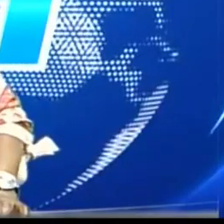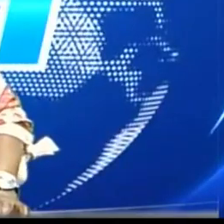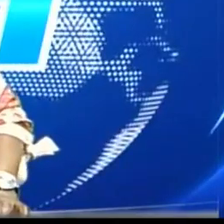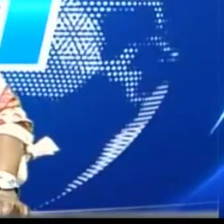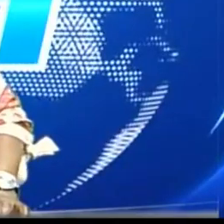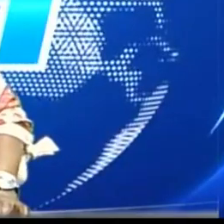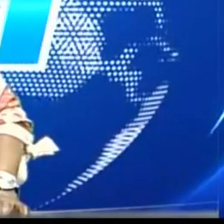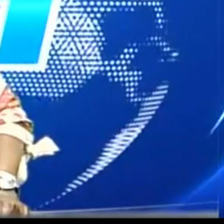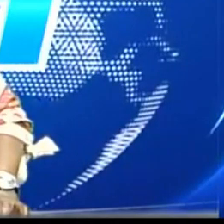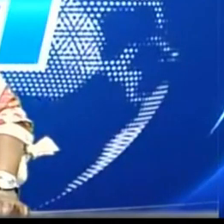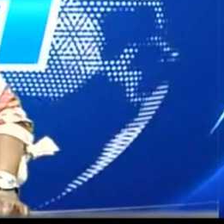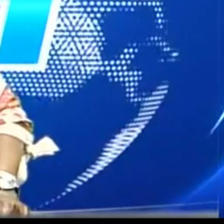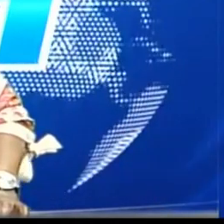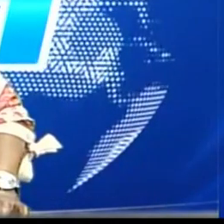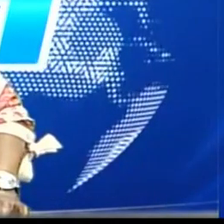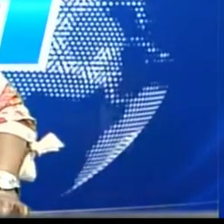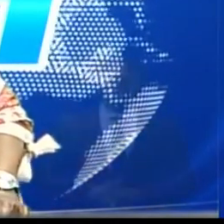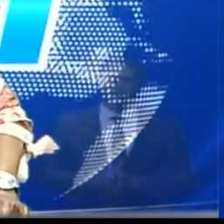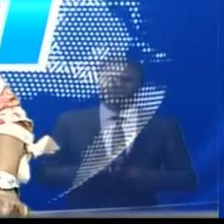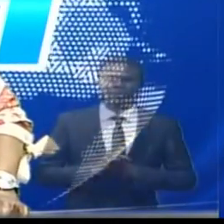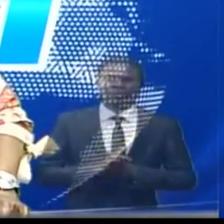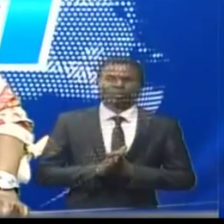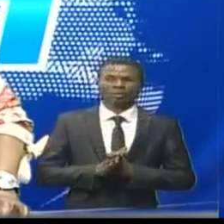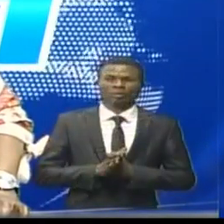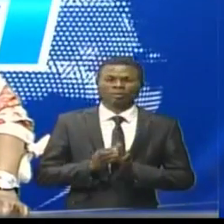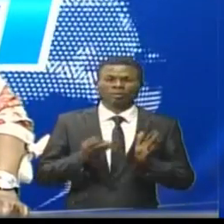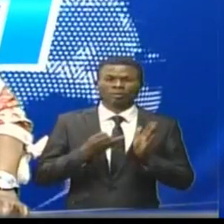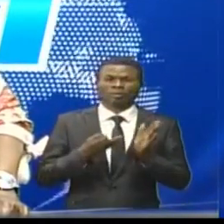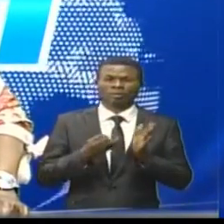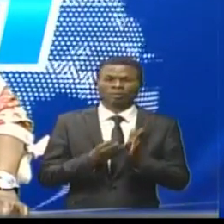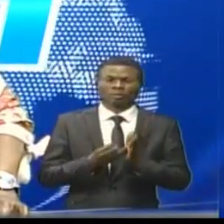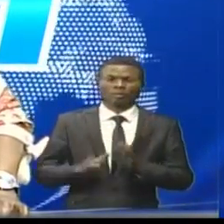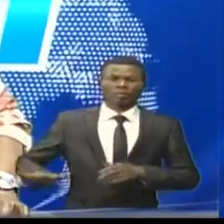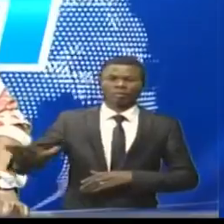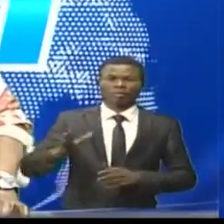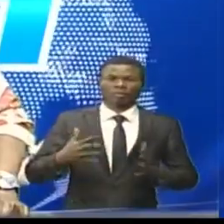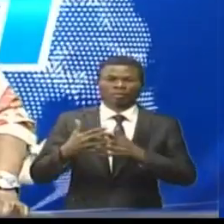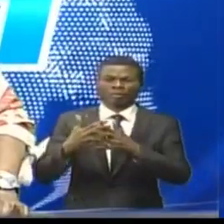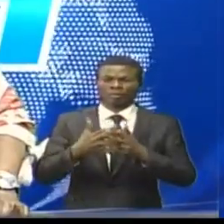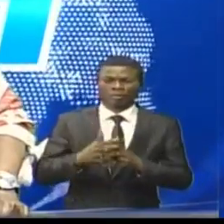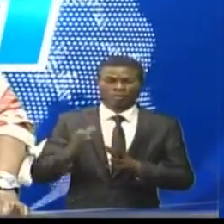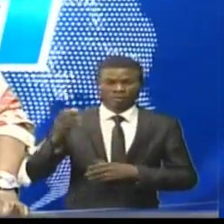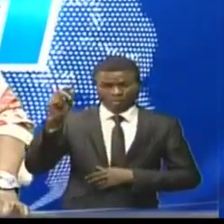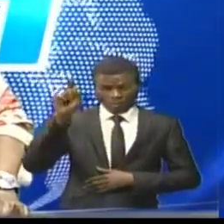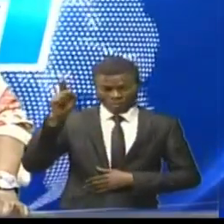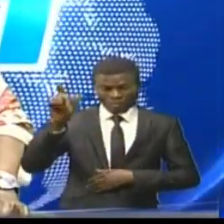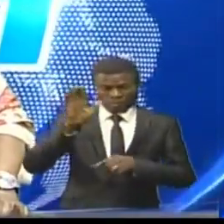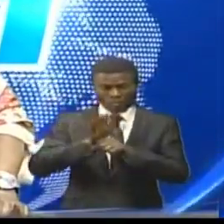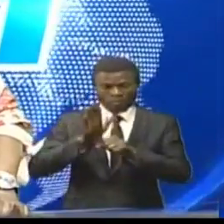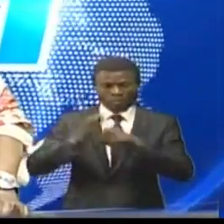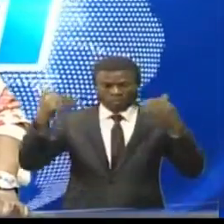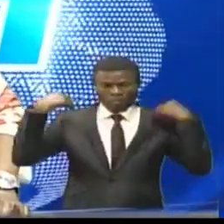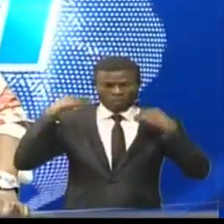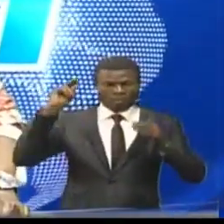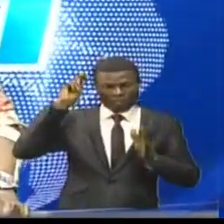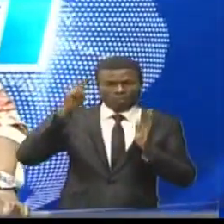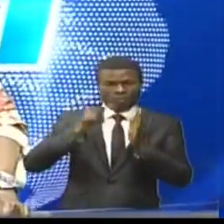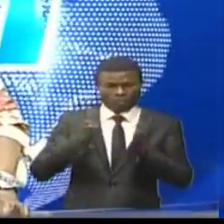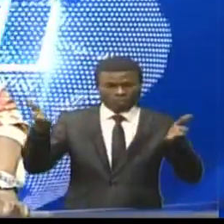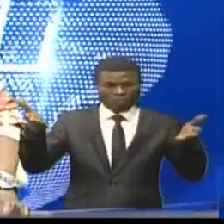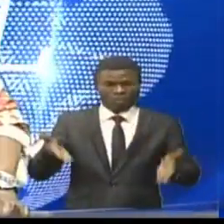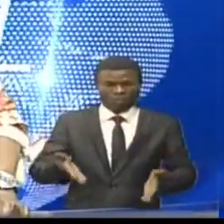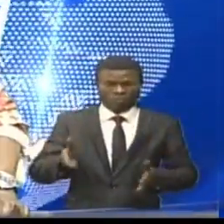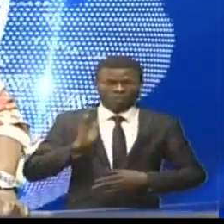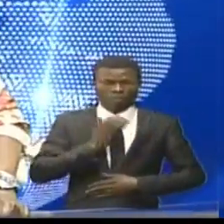Ouverture aujourd'hui de la 77e session de l'Assemblée générale des Nations Unies à New York. Plusieurs chefs d'État et de gouvernement y participent. Le